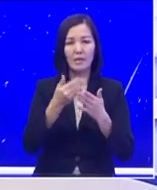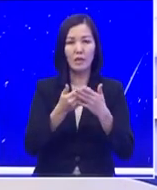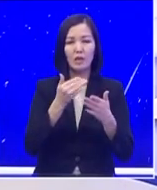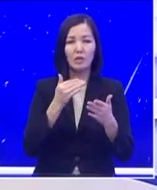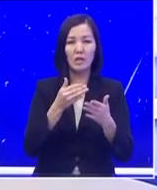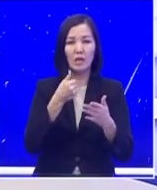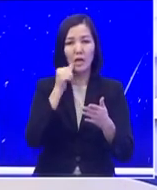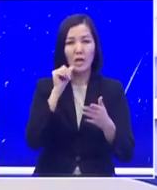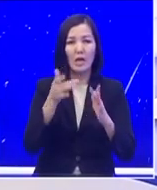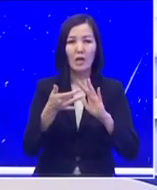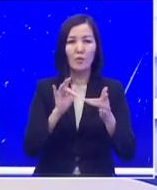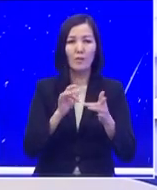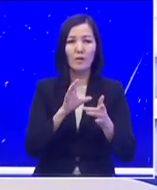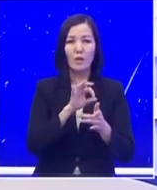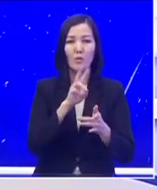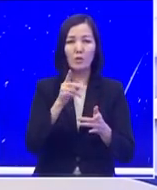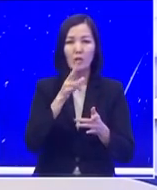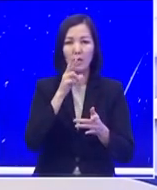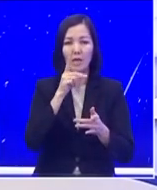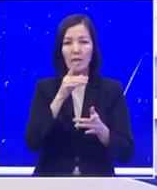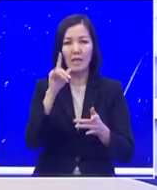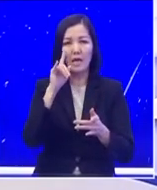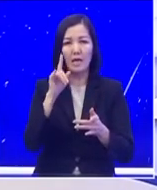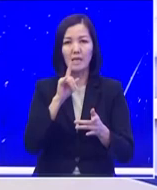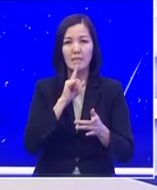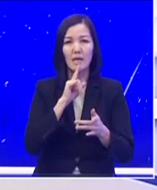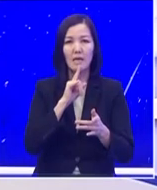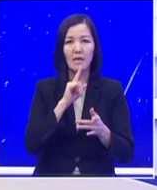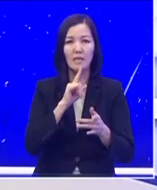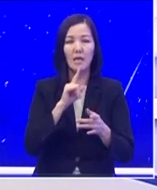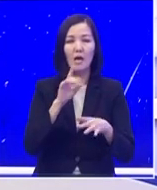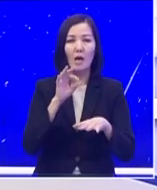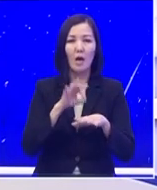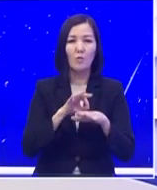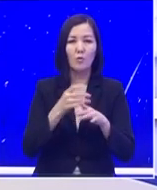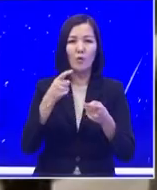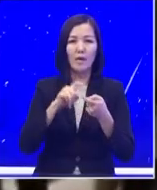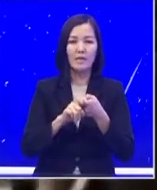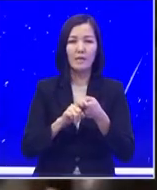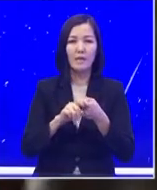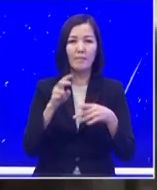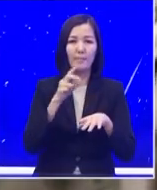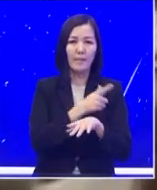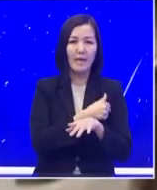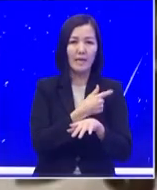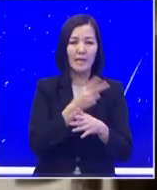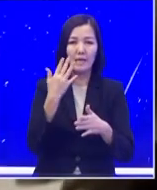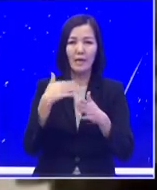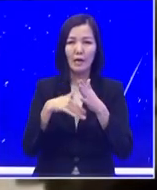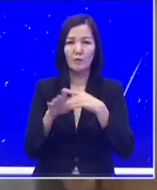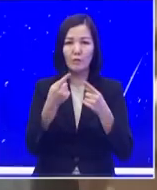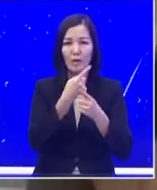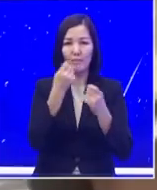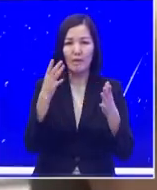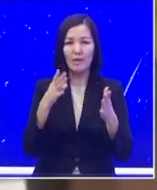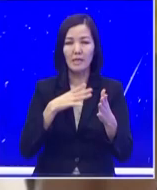әлеуметтік желілерде оңтүстік Кореядағы отандасымыздан COVID-19 анықталып, оның дәрігерлерден қашып кеткендігі туралы ақпарат тарады.